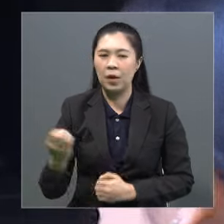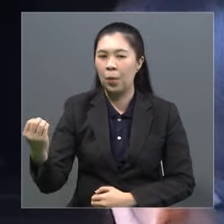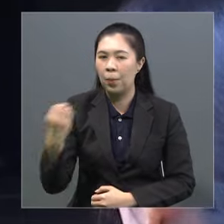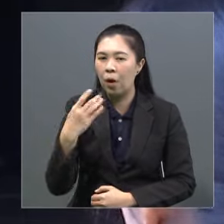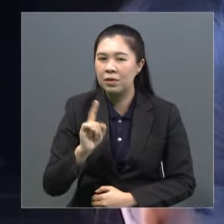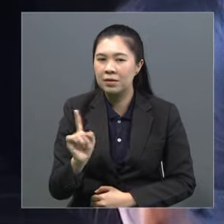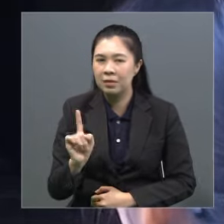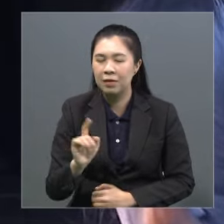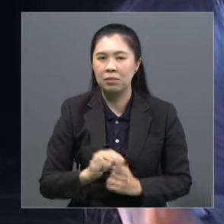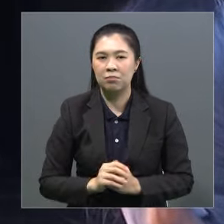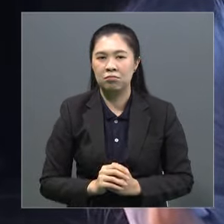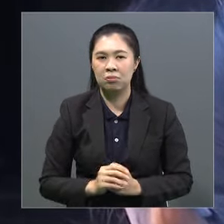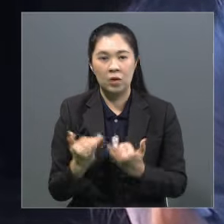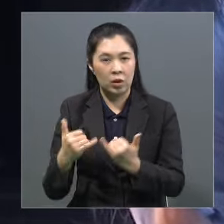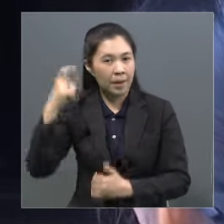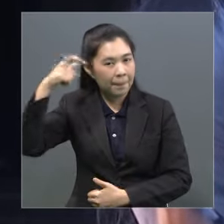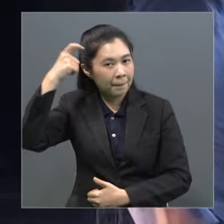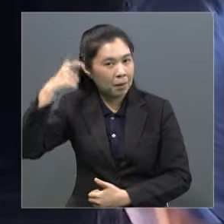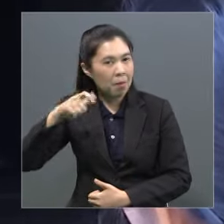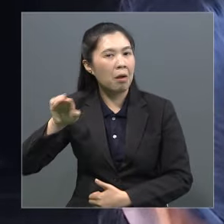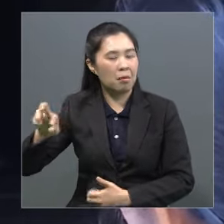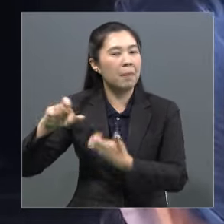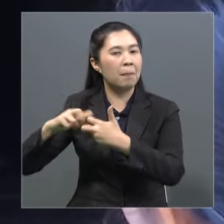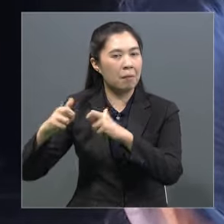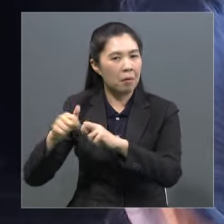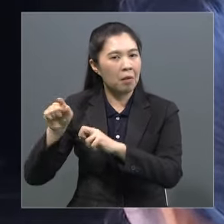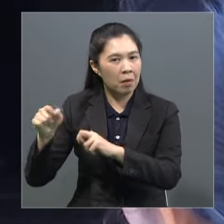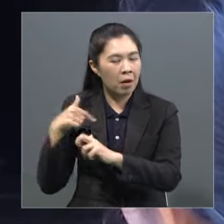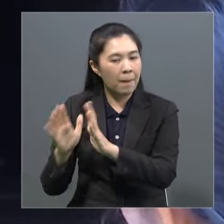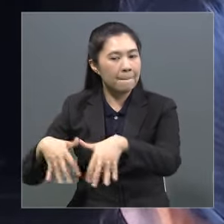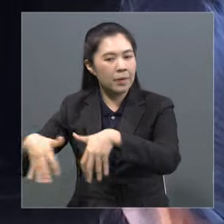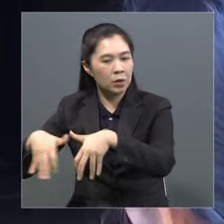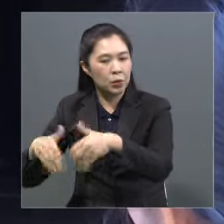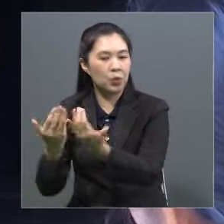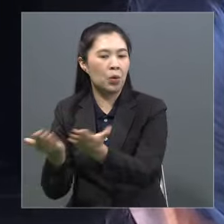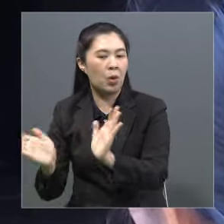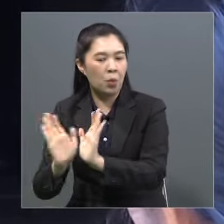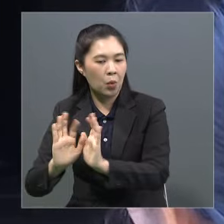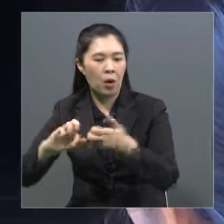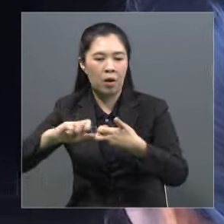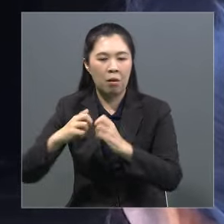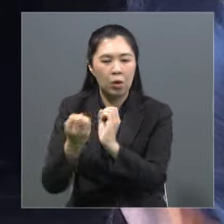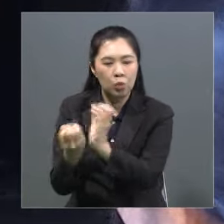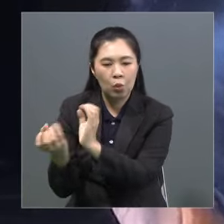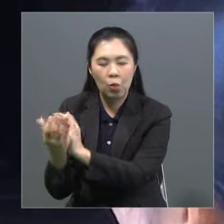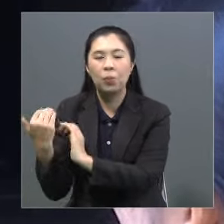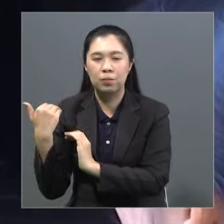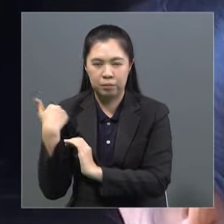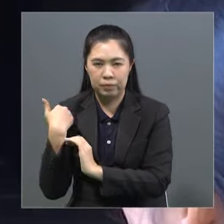จะมันมีสถานการณ์ในเมียนมาแล้วก็อาจจะมีประชาชนแล้วก็ครอบครัวที่ได้รับผลกระทบนะครับ